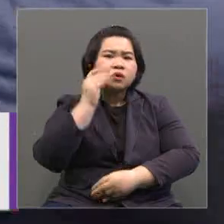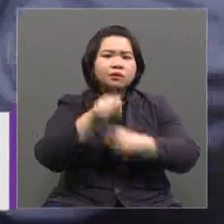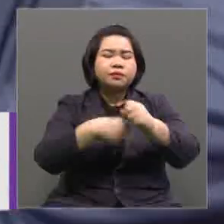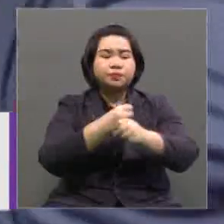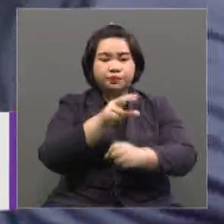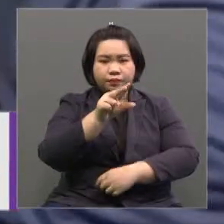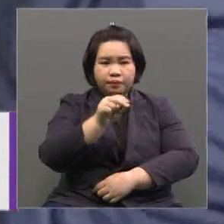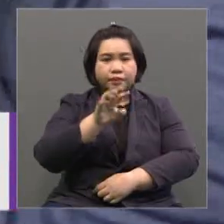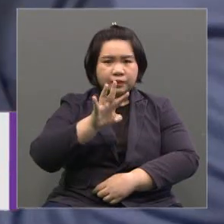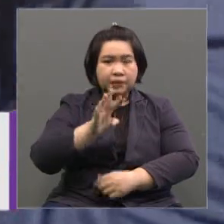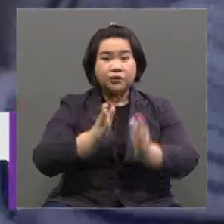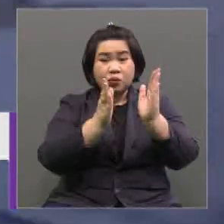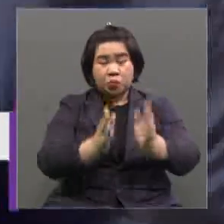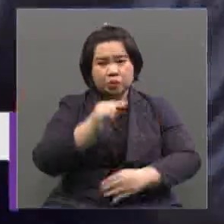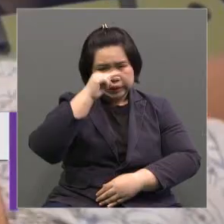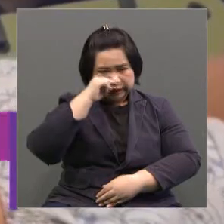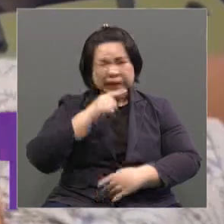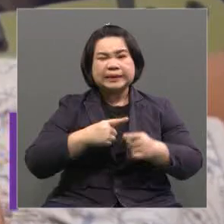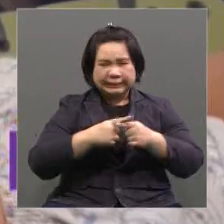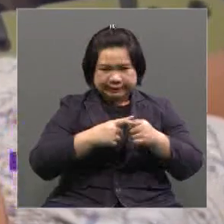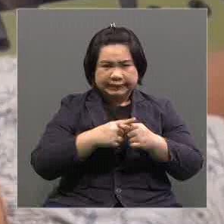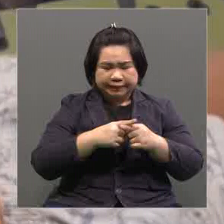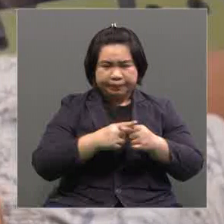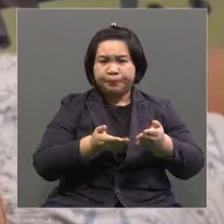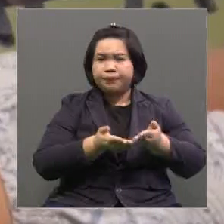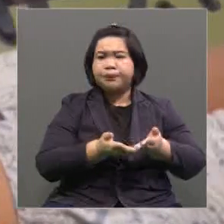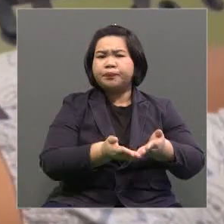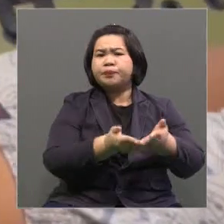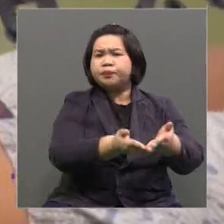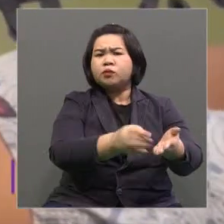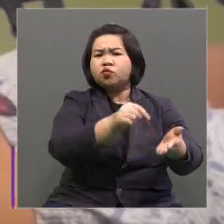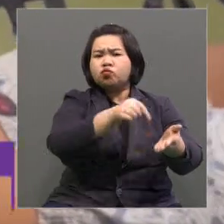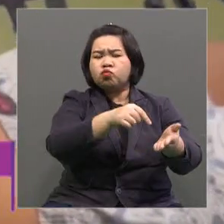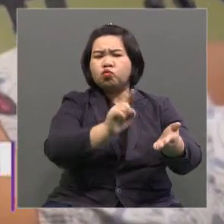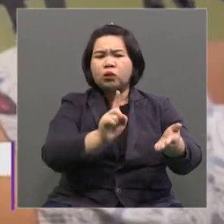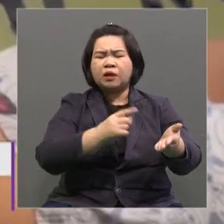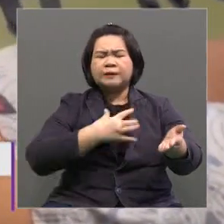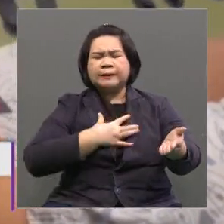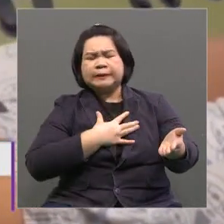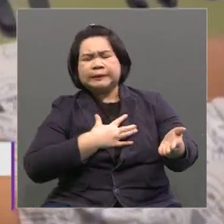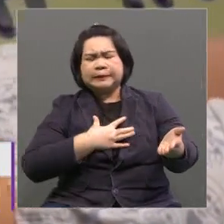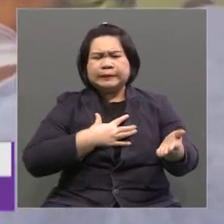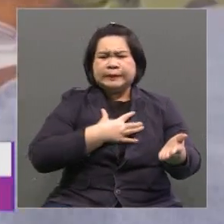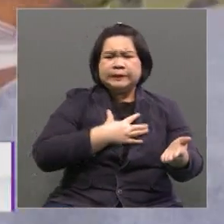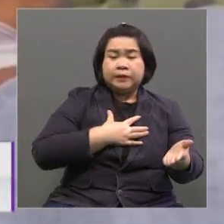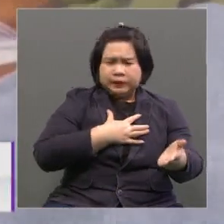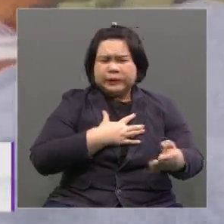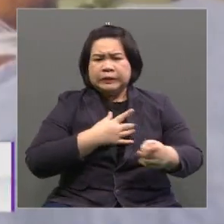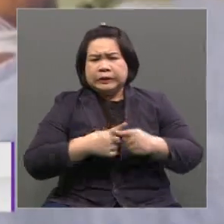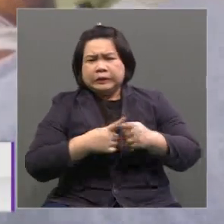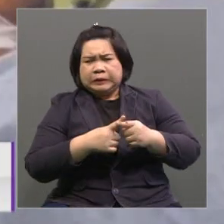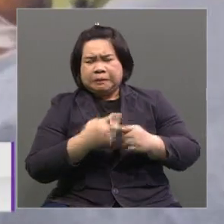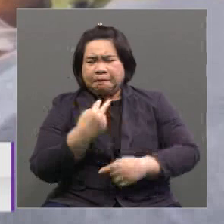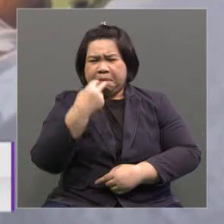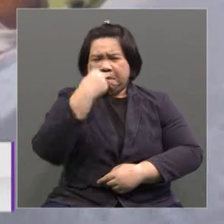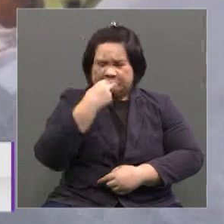ายุ34ปีสัญชาติไทยได้รับบาดเจ็บระหว่างออกเรือทำประมงคือมีอาการแน่นหน้าอกนะคะแล้วก็อยู่บริเวณกล